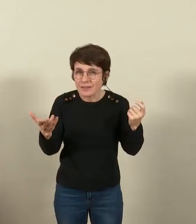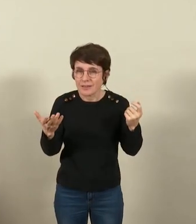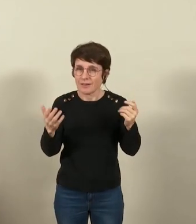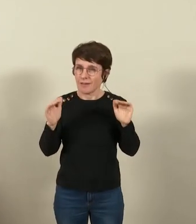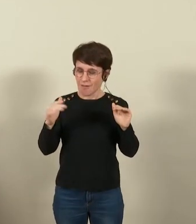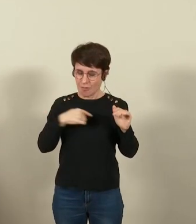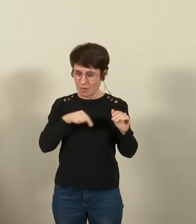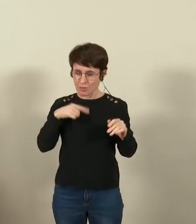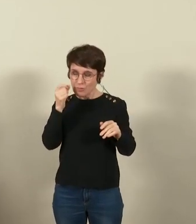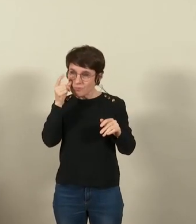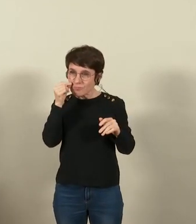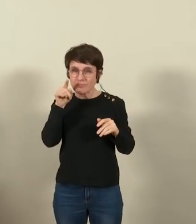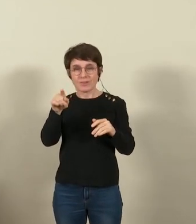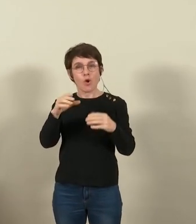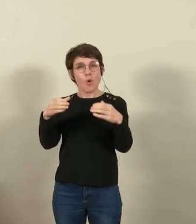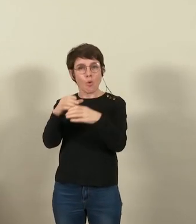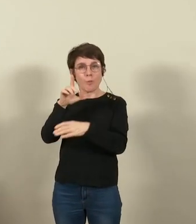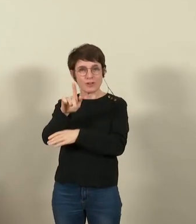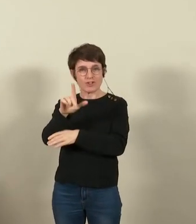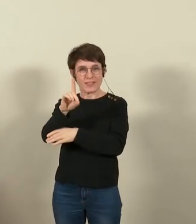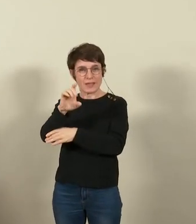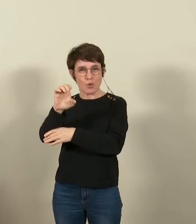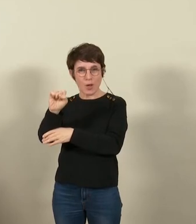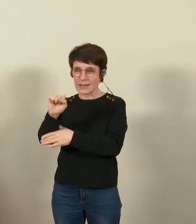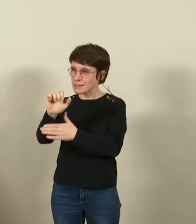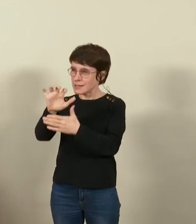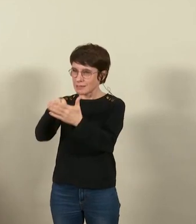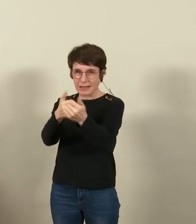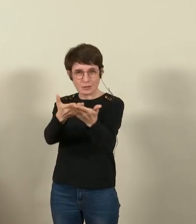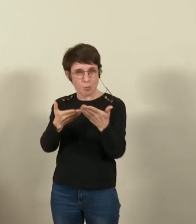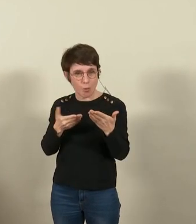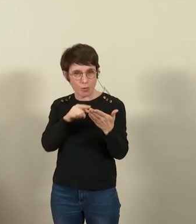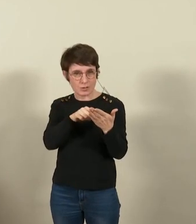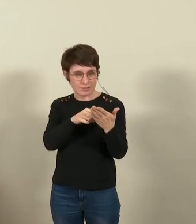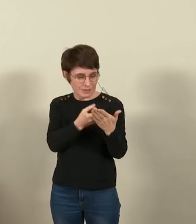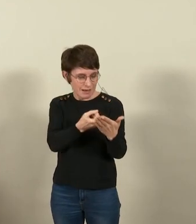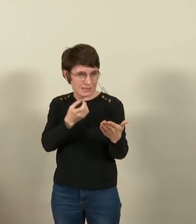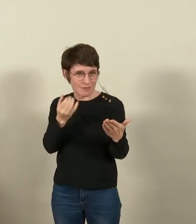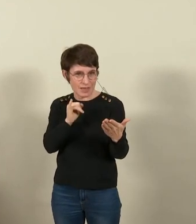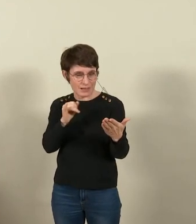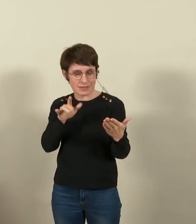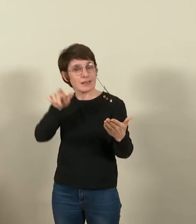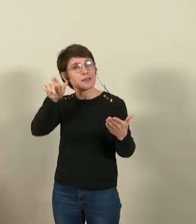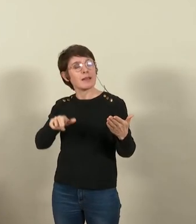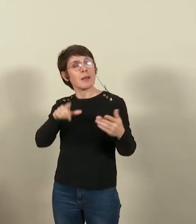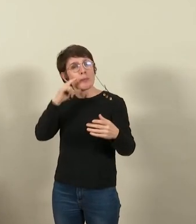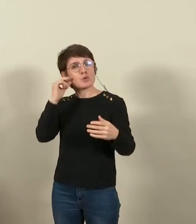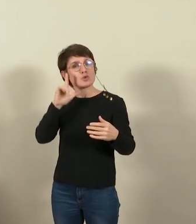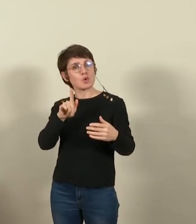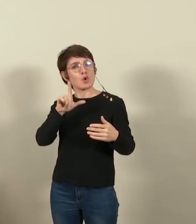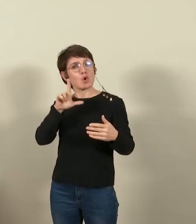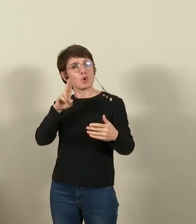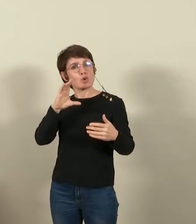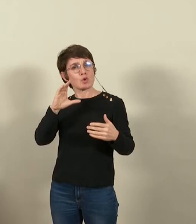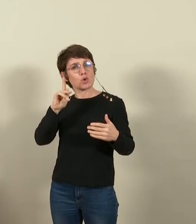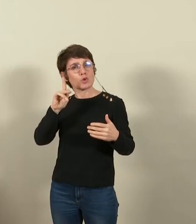toutefois de la proposition du groupe gdes qui reprend DESP entier d'un billet de blog de Monsieur Raphaël gluxman un candidat aux